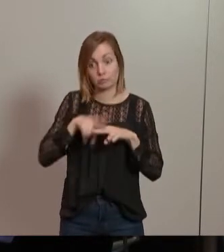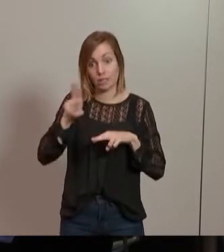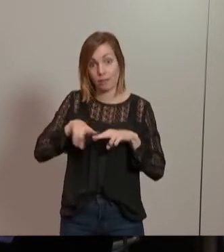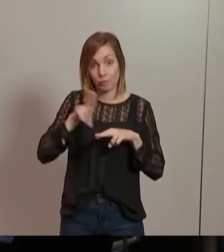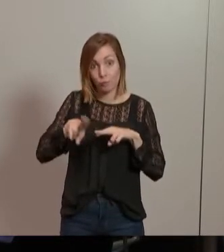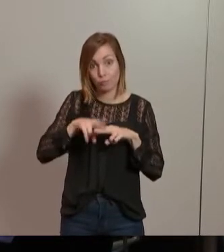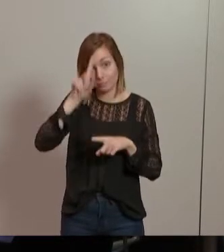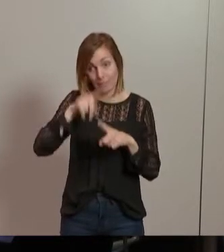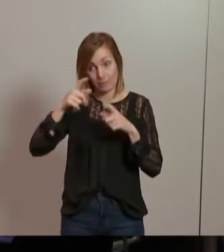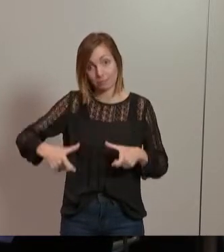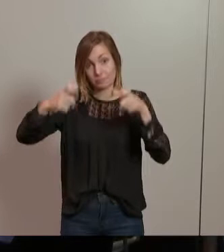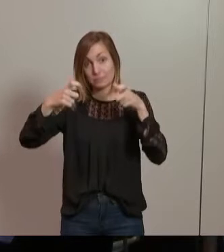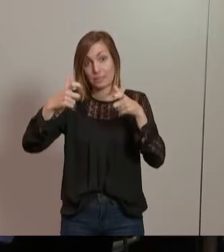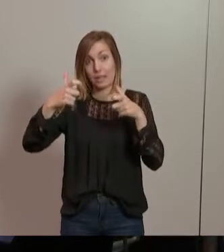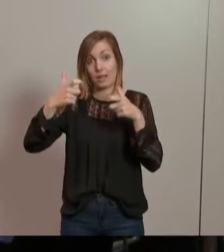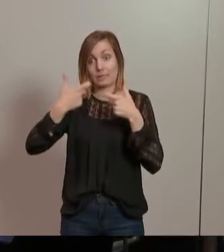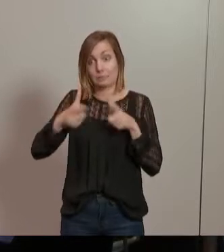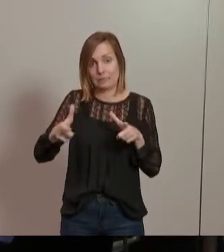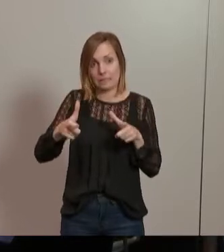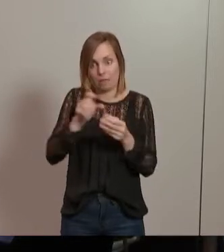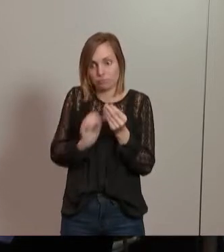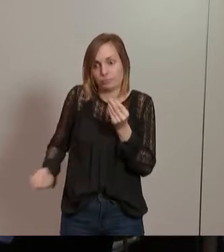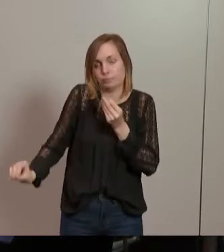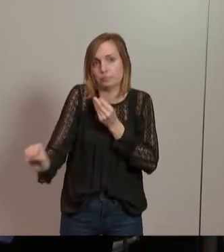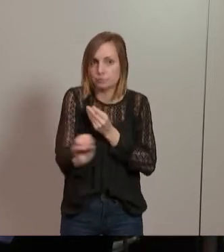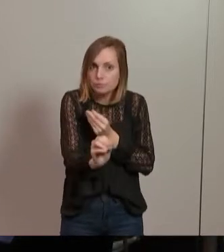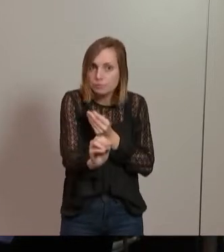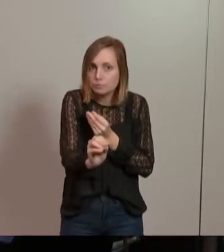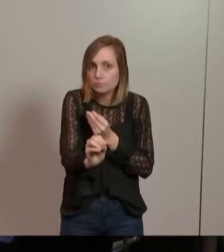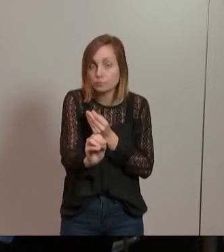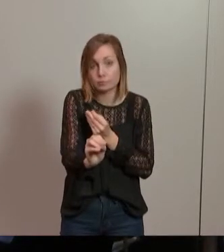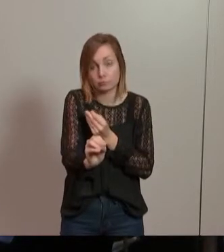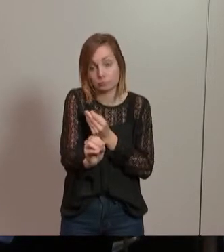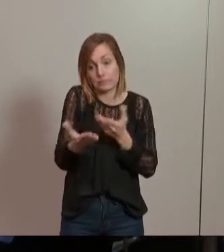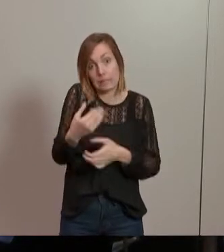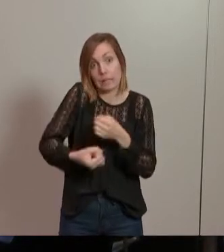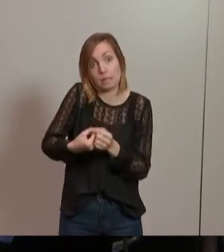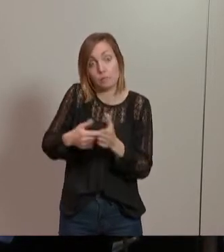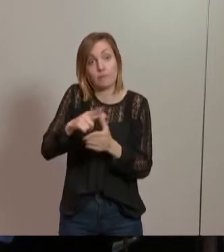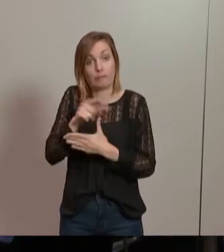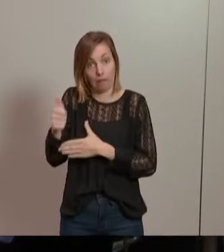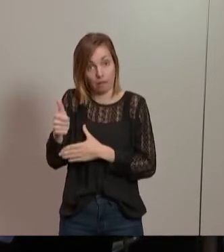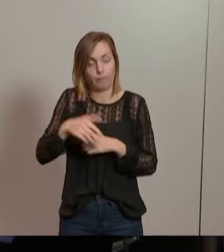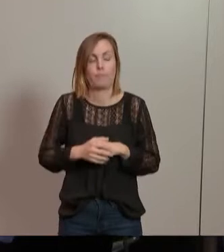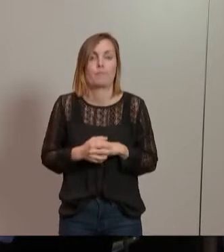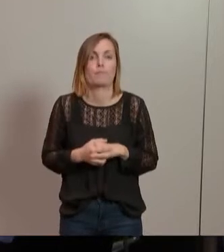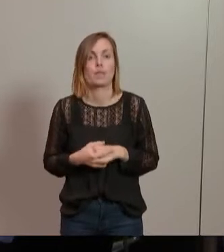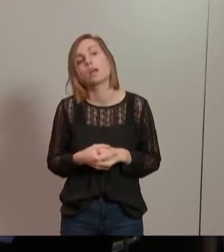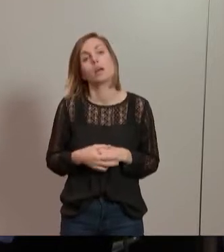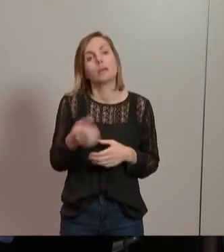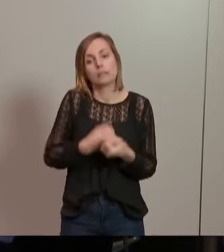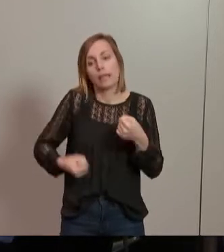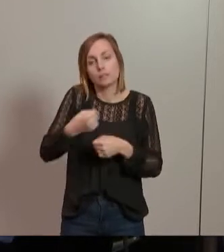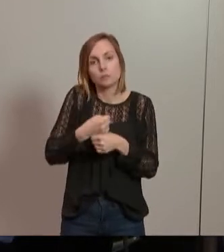accessibilité des bâtiments, report qui s'est opéré en 2021. La création d'un poste de